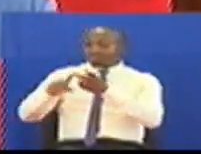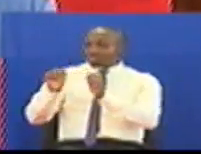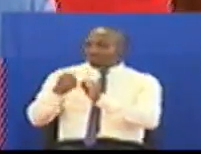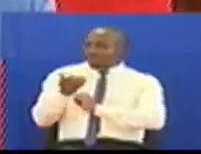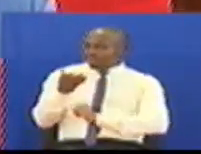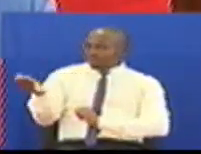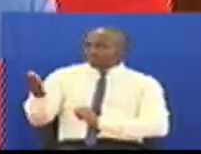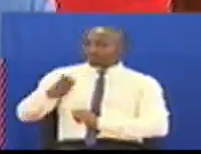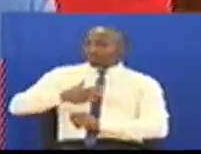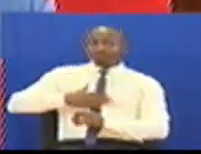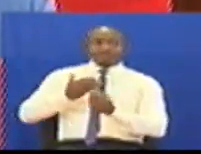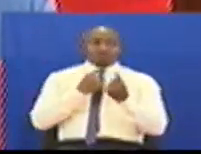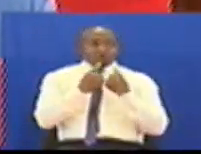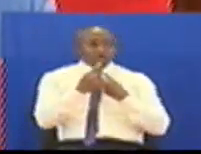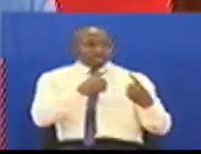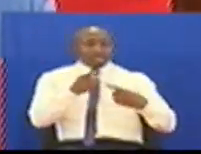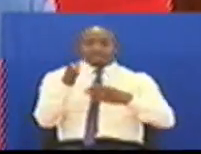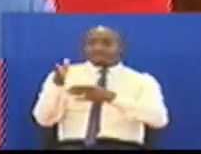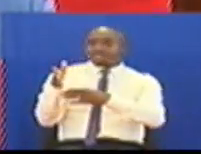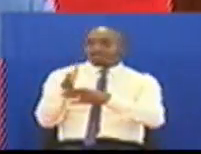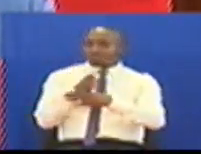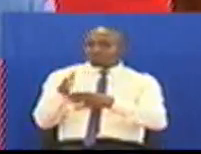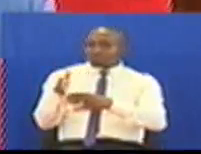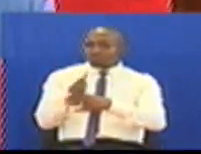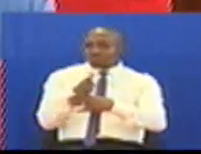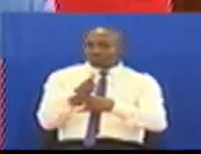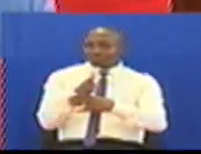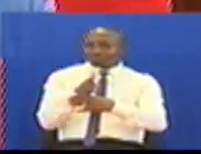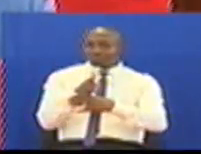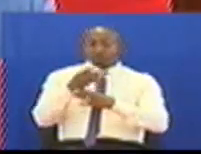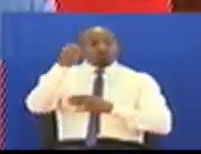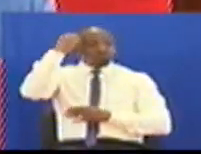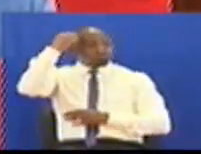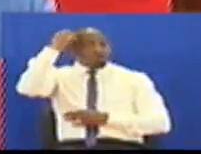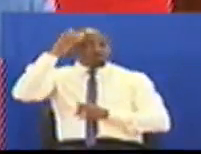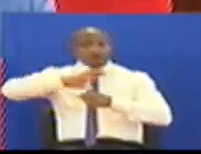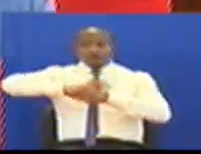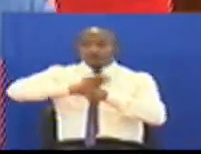nataka kuongelea ni kuhusiana na ugonjwa wa corona.